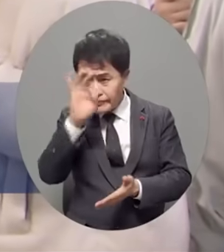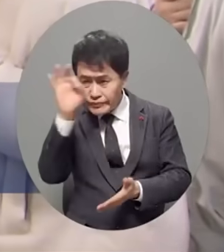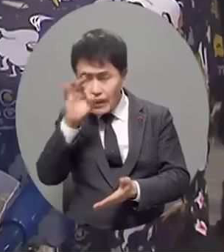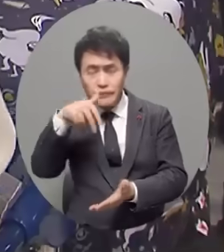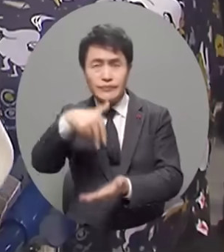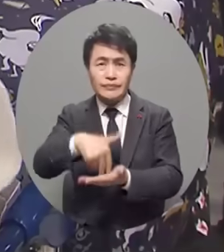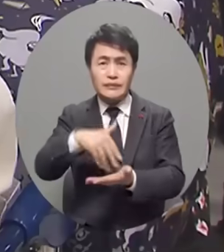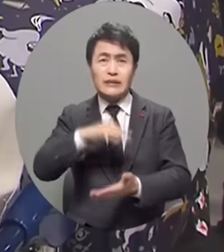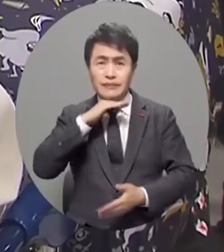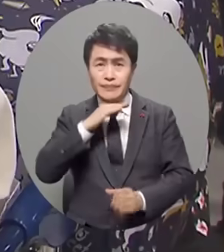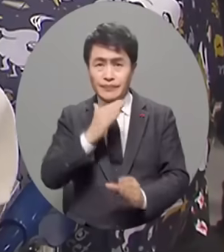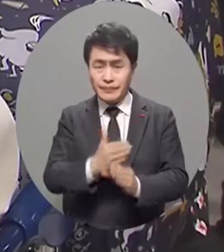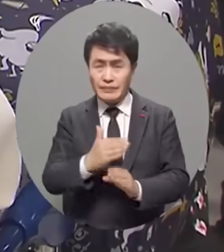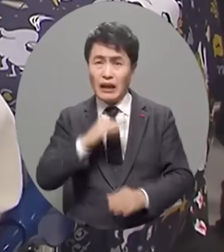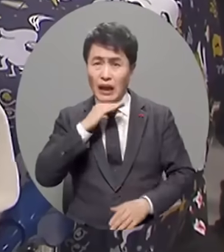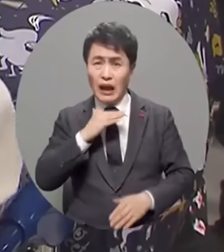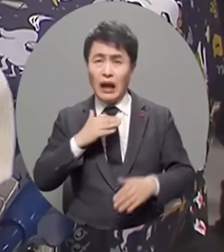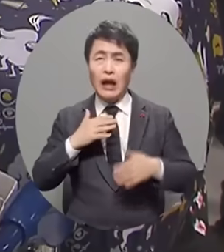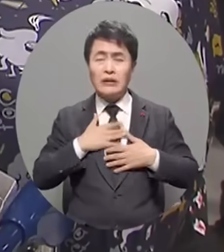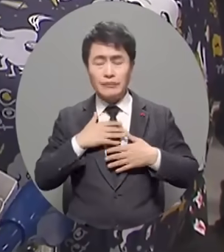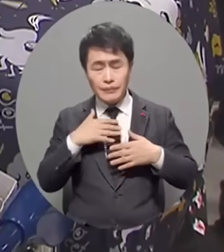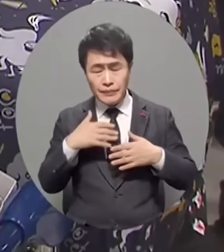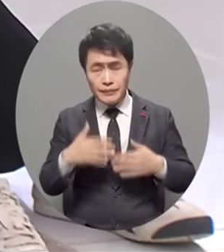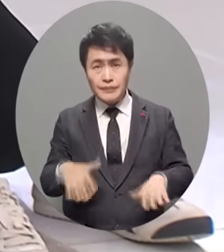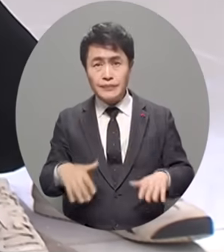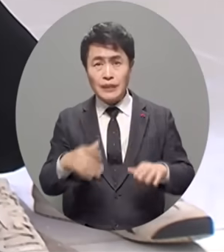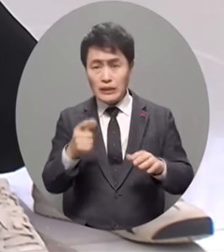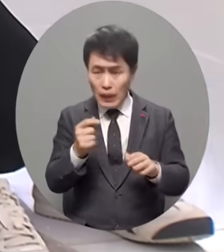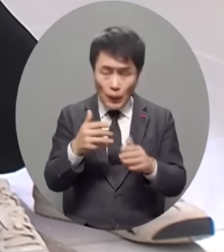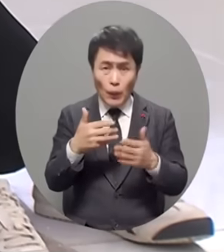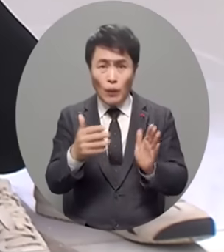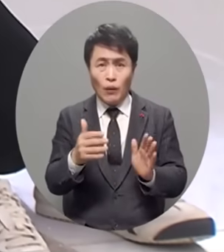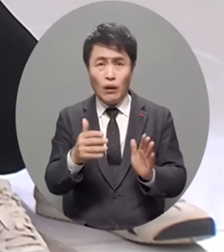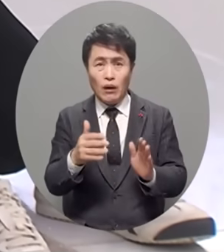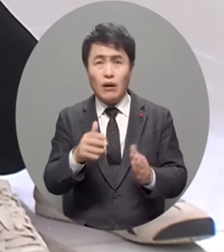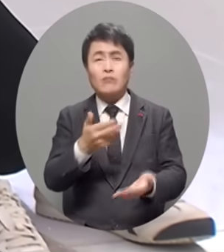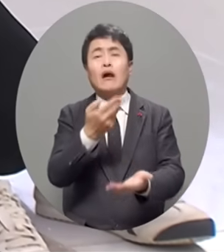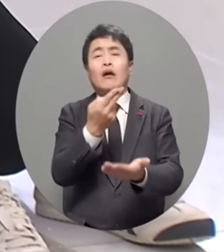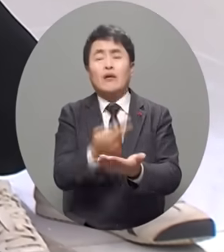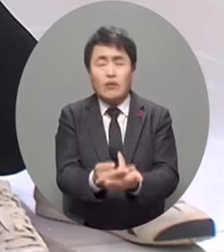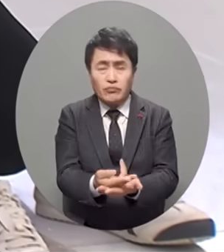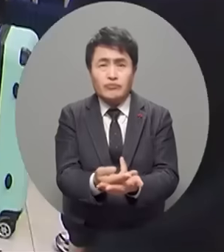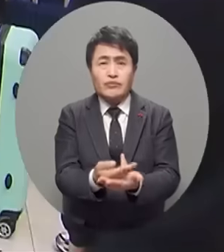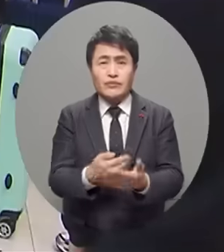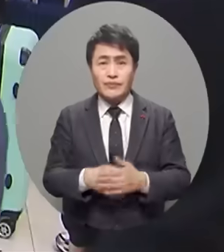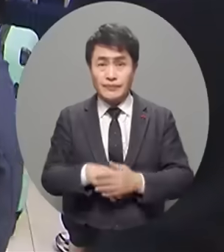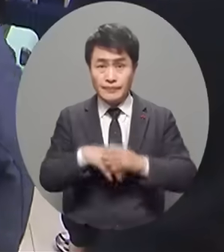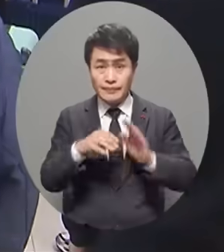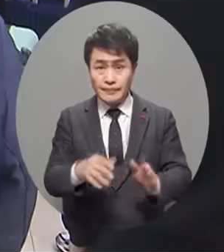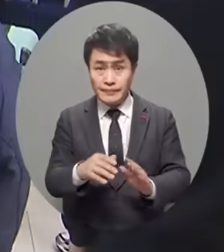있고요. 기다림에 지친 승객들은 작은 공간이라도 있으면 바닥에 주저앉았고